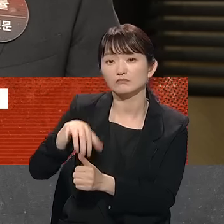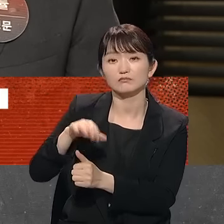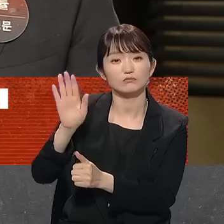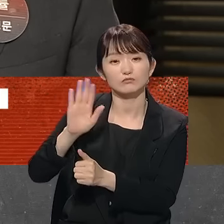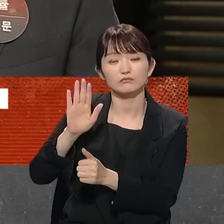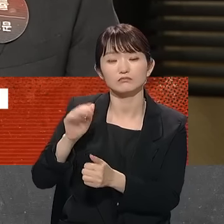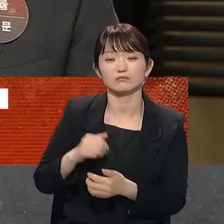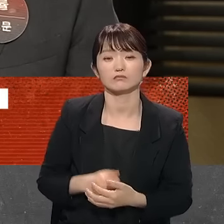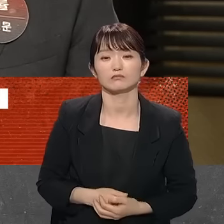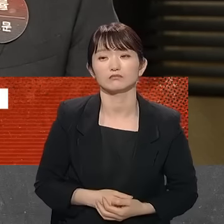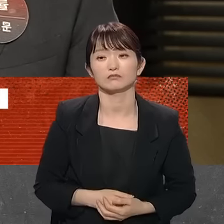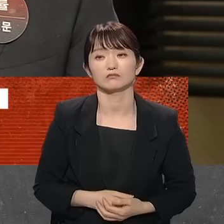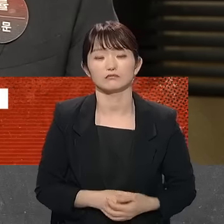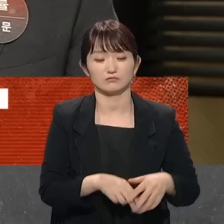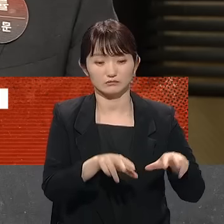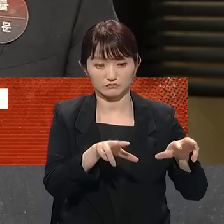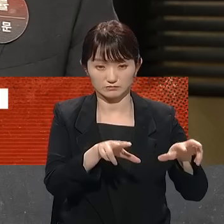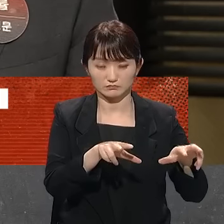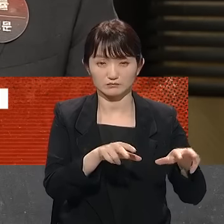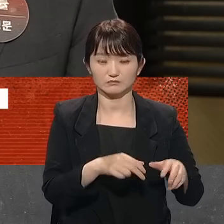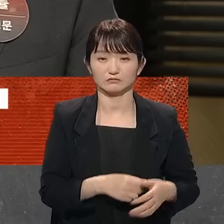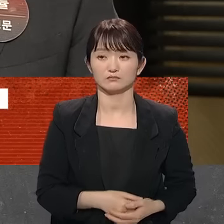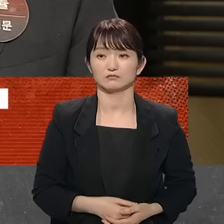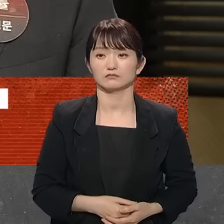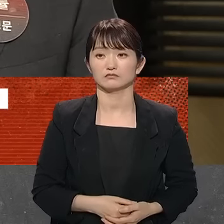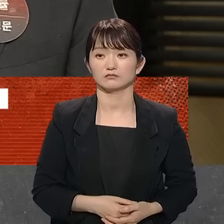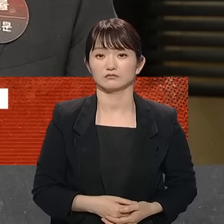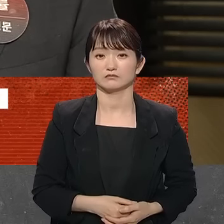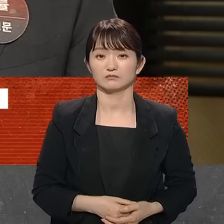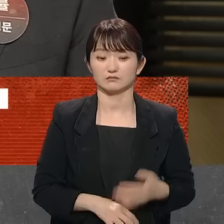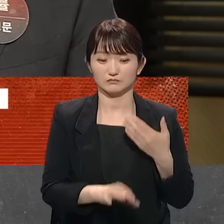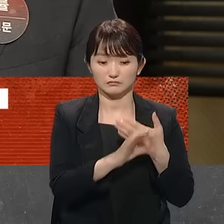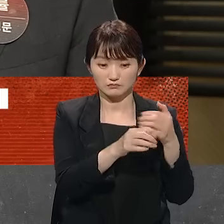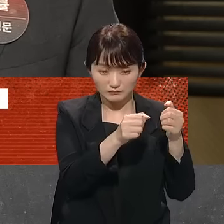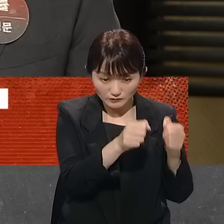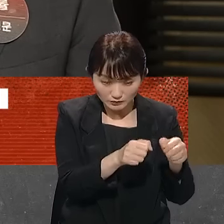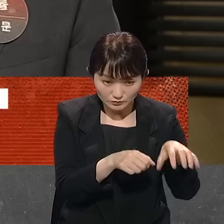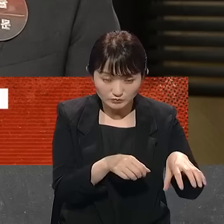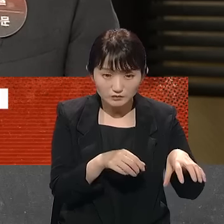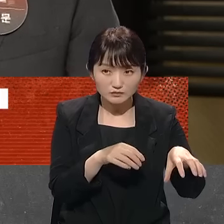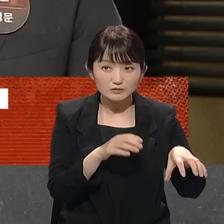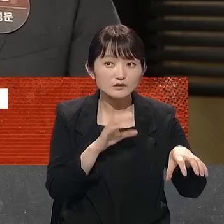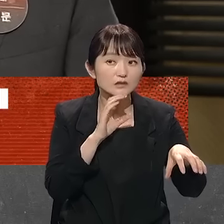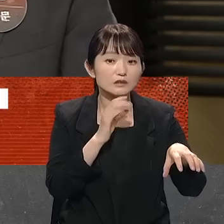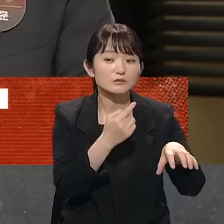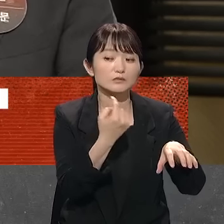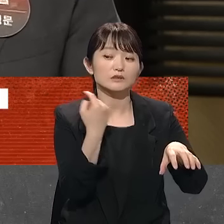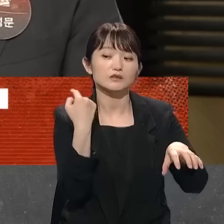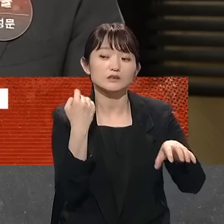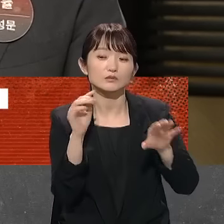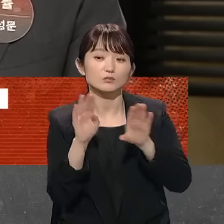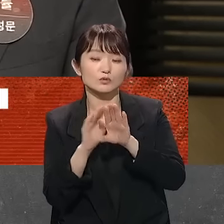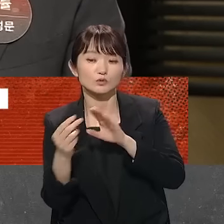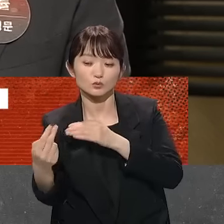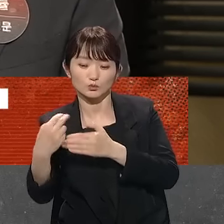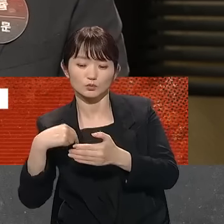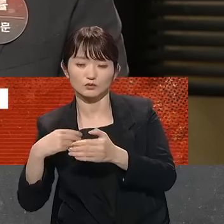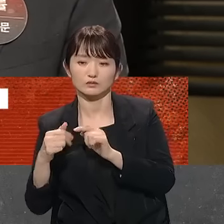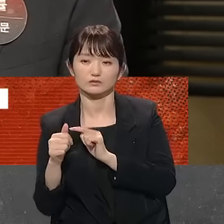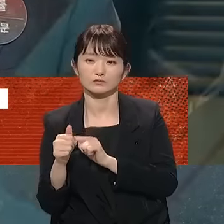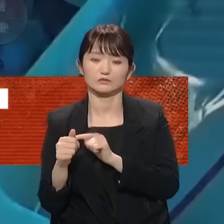상태에서. 자, 지금도 보시셨잖아요. 그 임시 네. 거주지이자 카페 그냥 뭐 뒷문으로 해서 들어온 거.